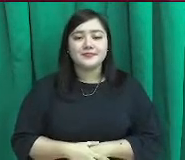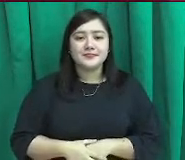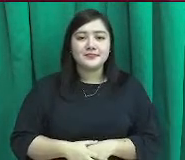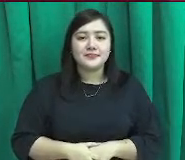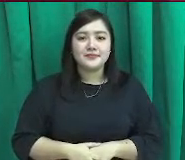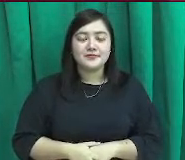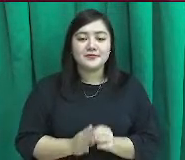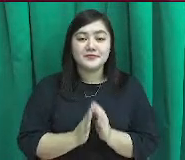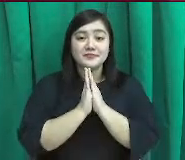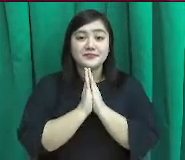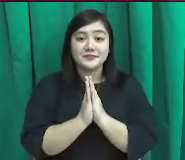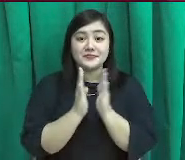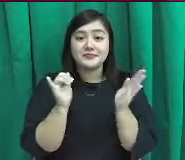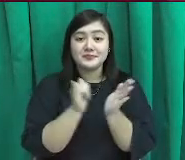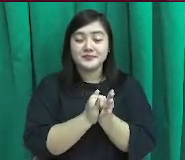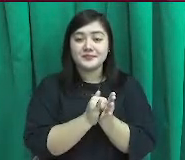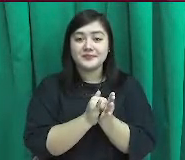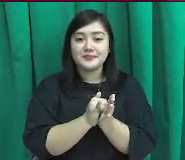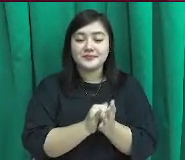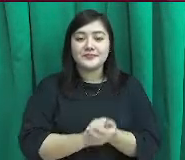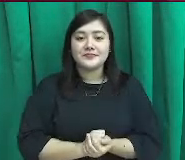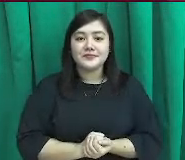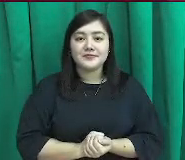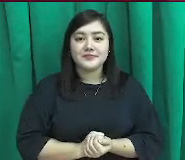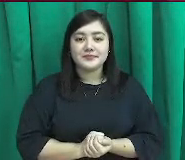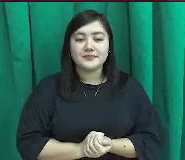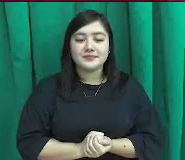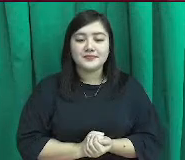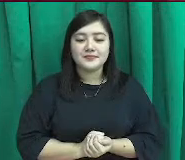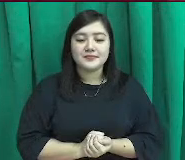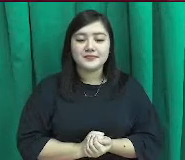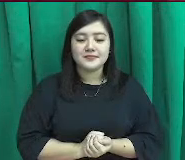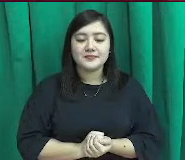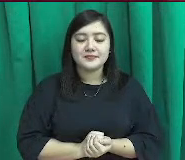prayerfully, tayo ay patuloy na